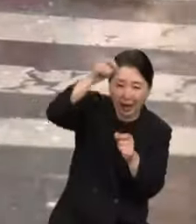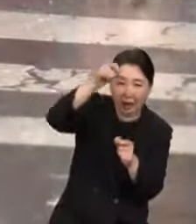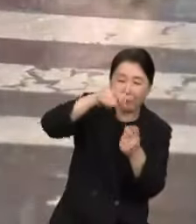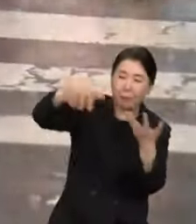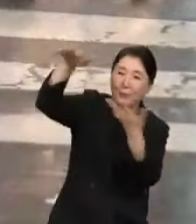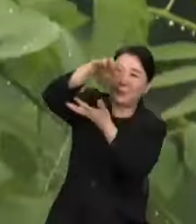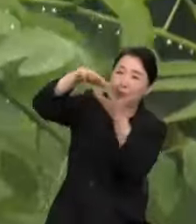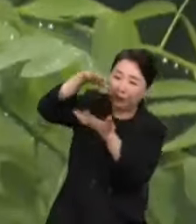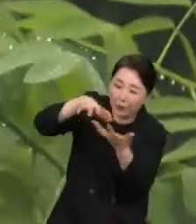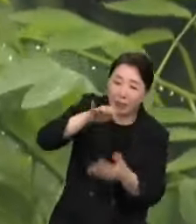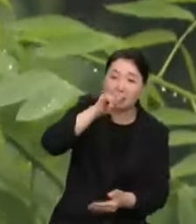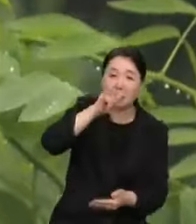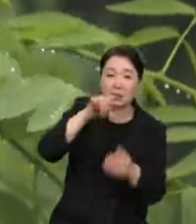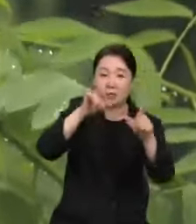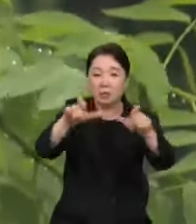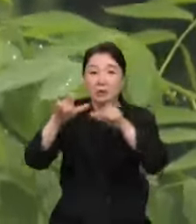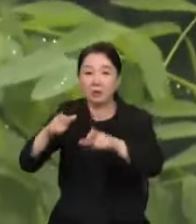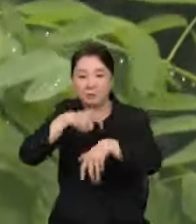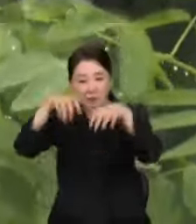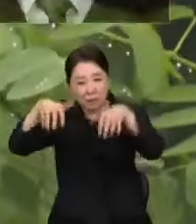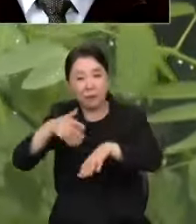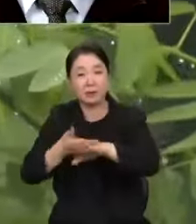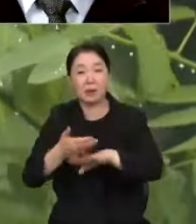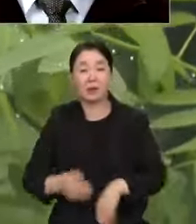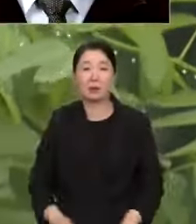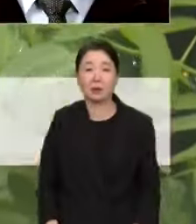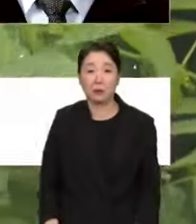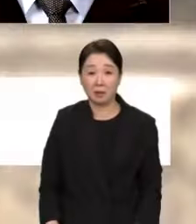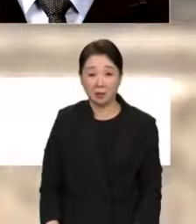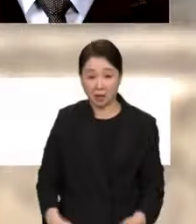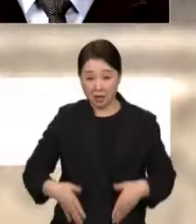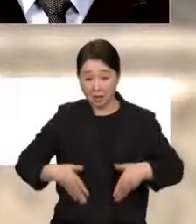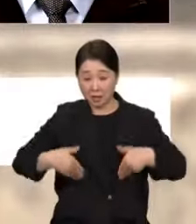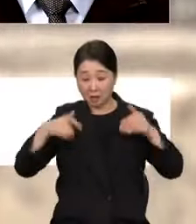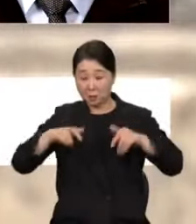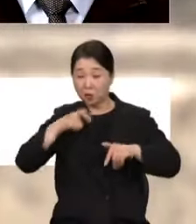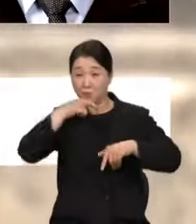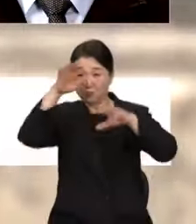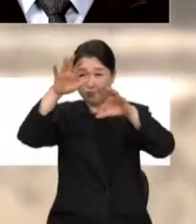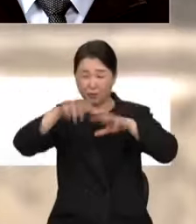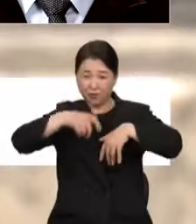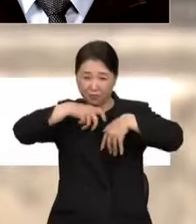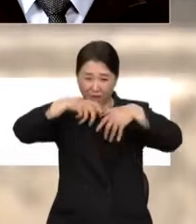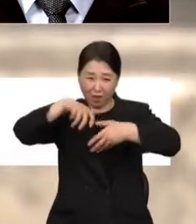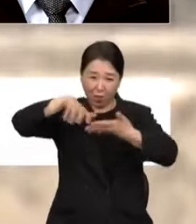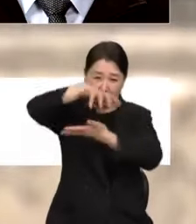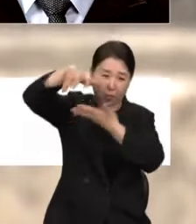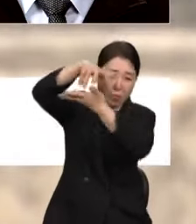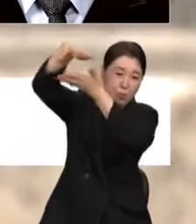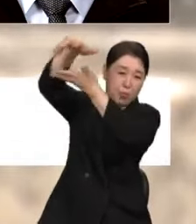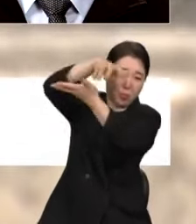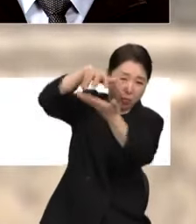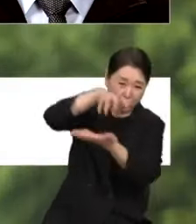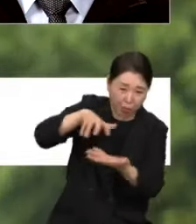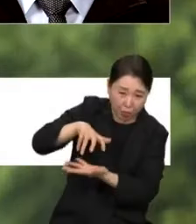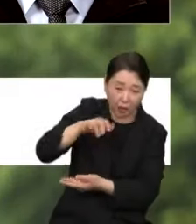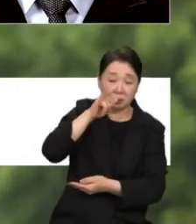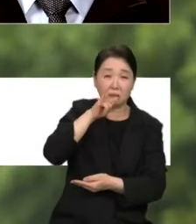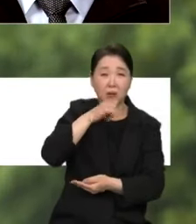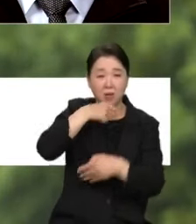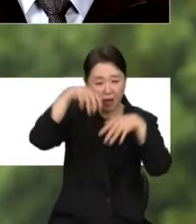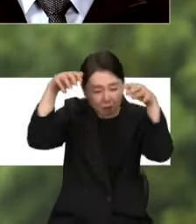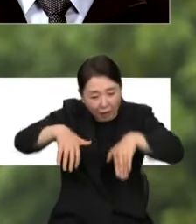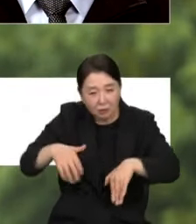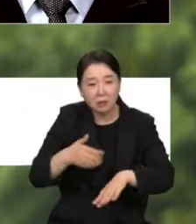강수량 차이는 커질 수 있습니다 남쪽에서 북쪽으로 오르락 내리락 하는 정체전선의 인근 지역간의 강수한